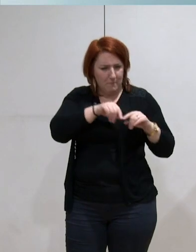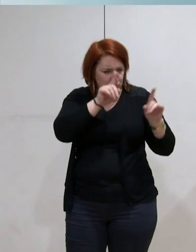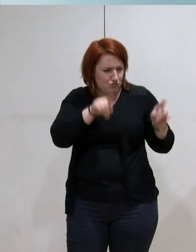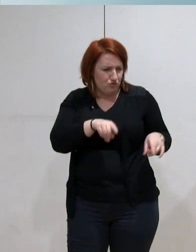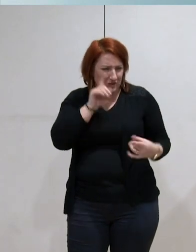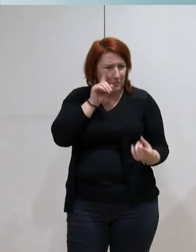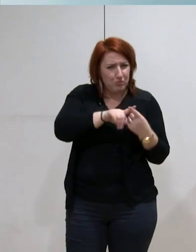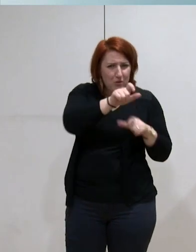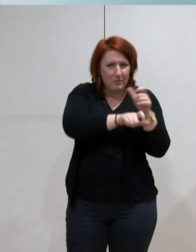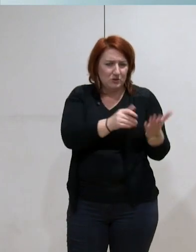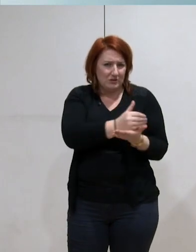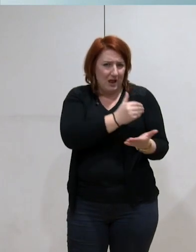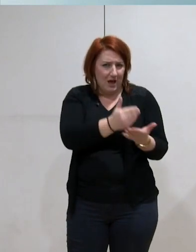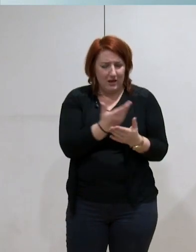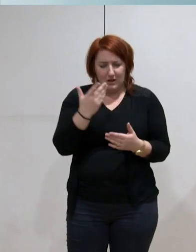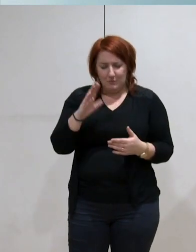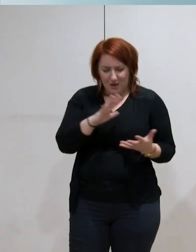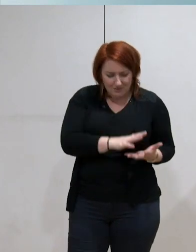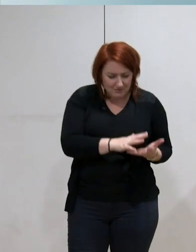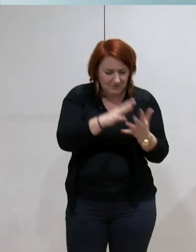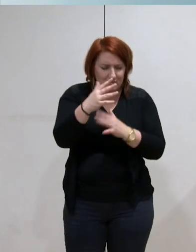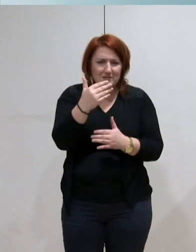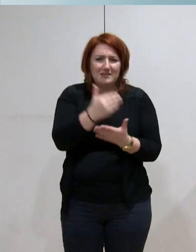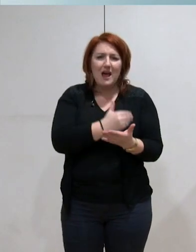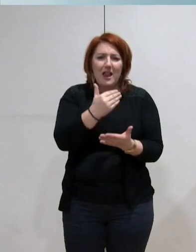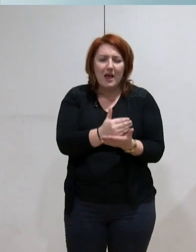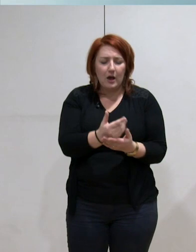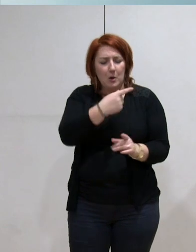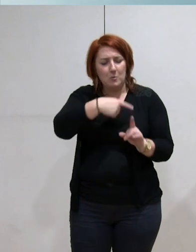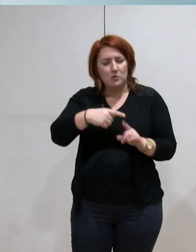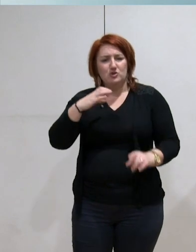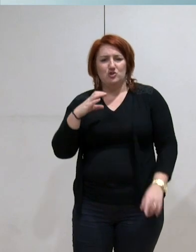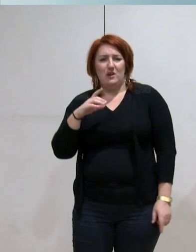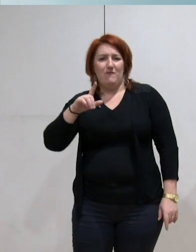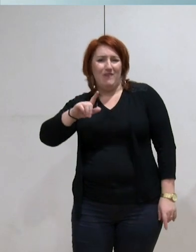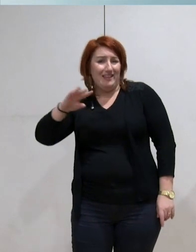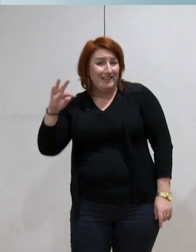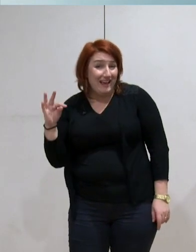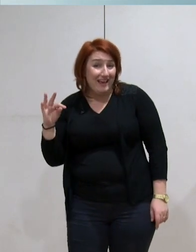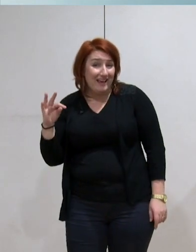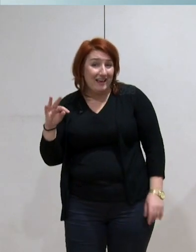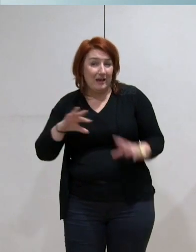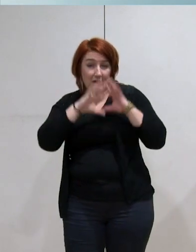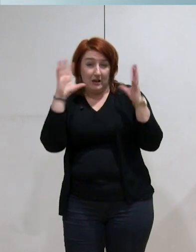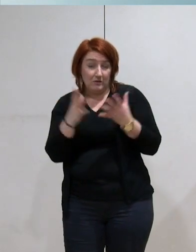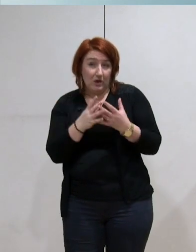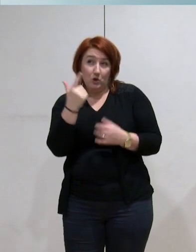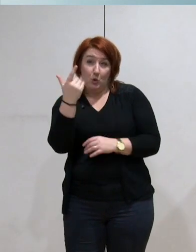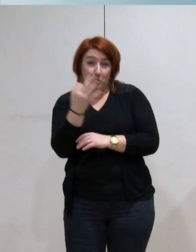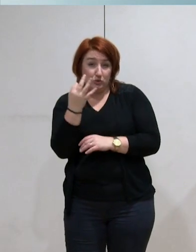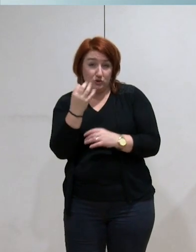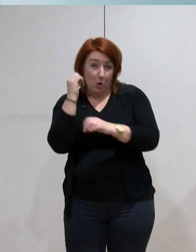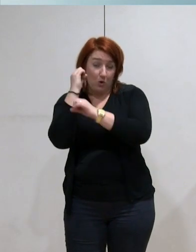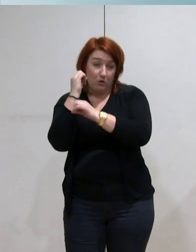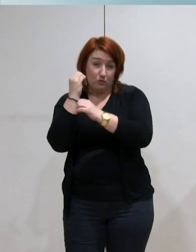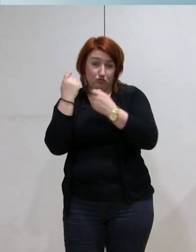l'évolution automatique des salaires et de la gvd la gvt engendre 2 % de charge en plus par an